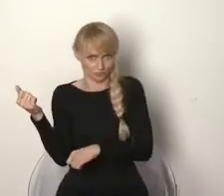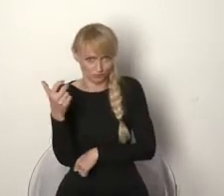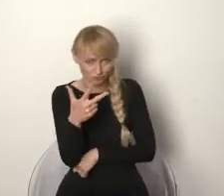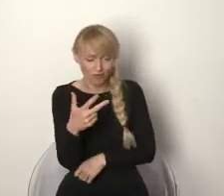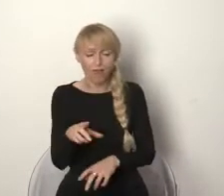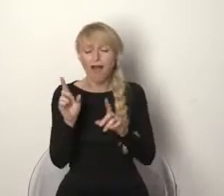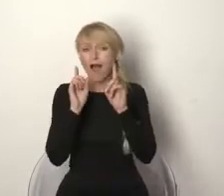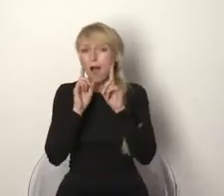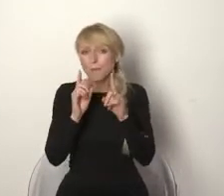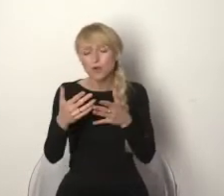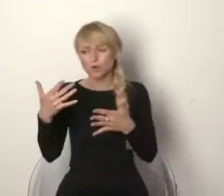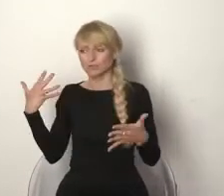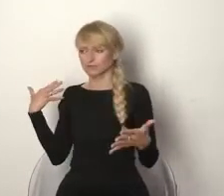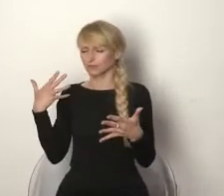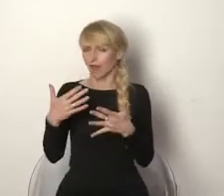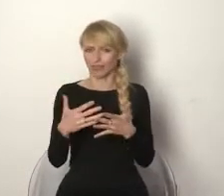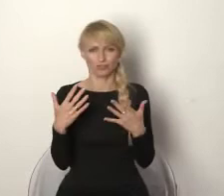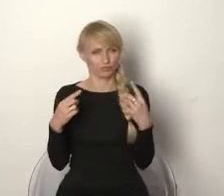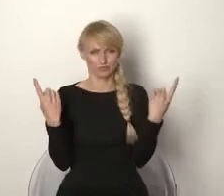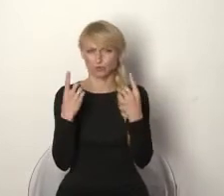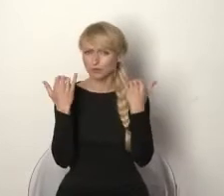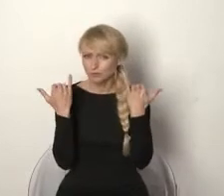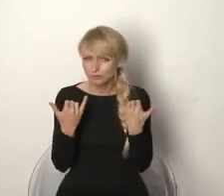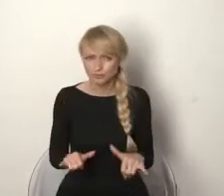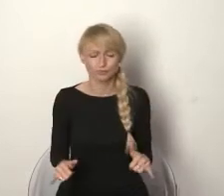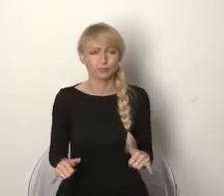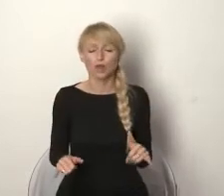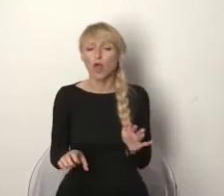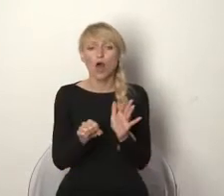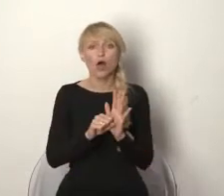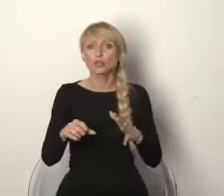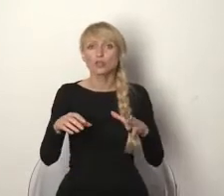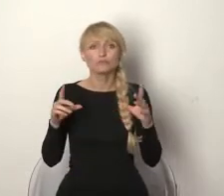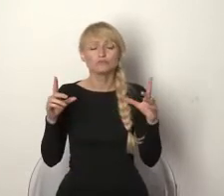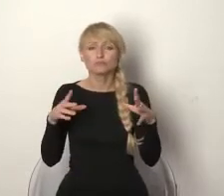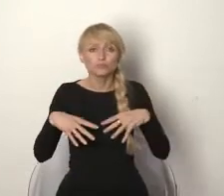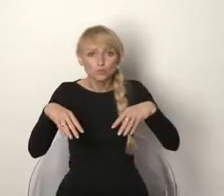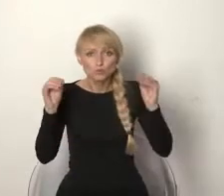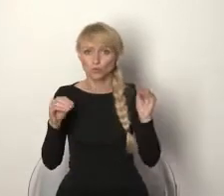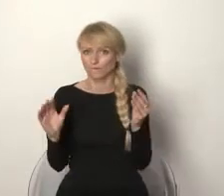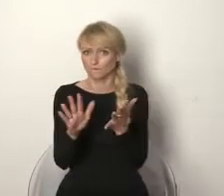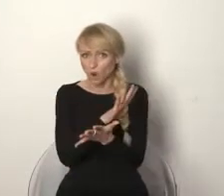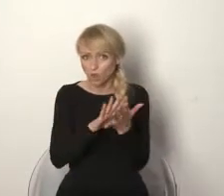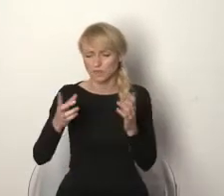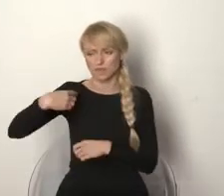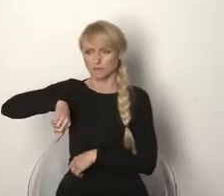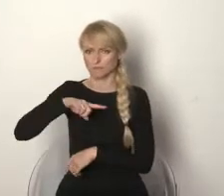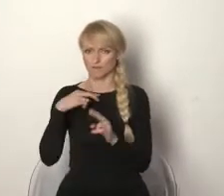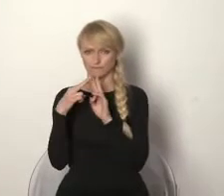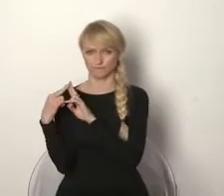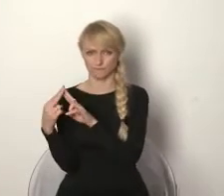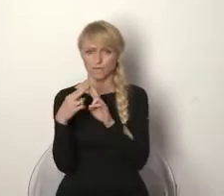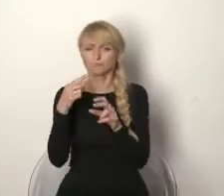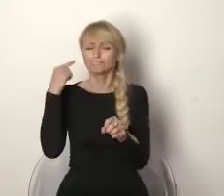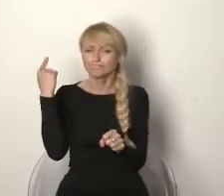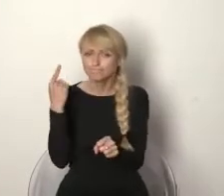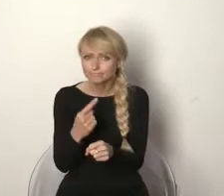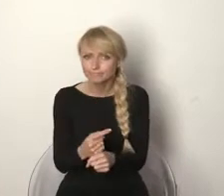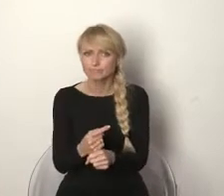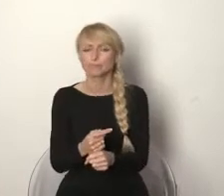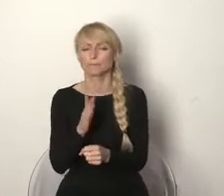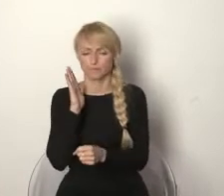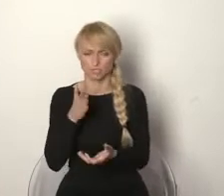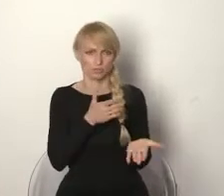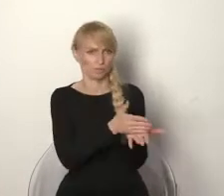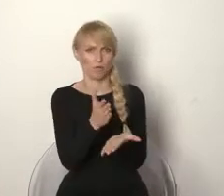faktycznie jest bardzo specyficzny i w zasadzie od pierwszego dnia wojny podjęliśmy decyzję o tym, że pomagamy i pomagamy na tyle, na ile tylko